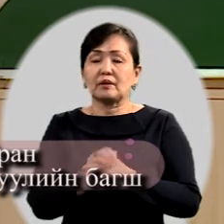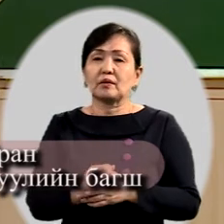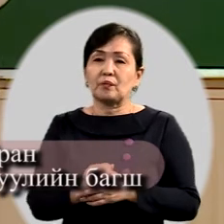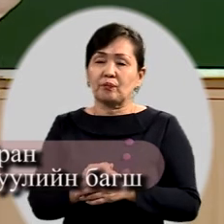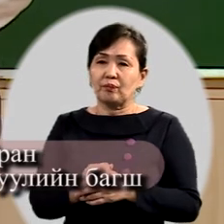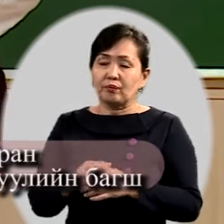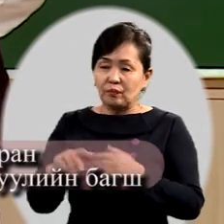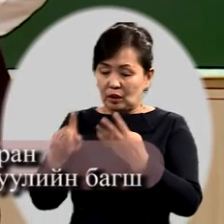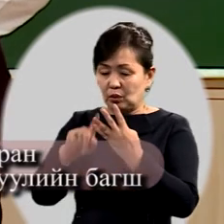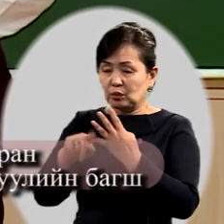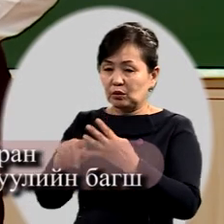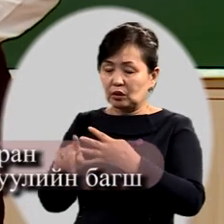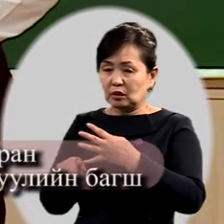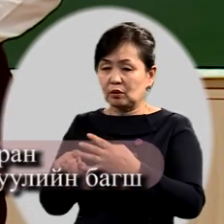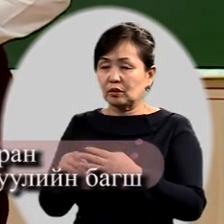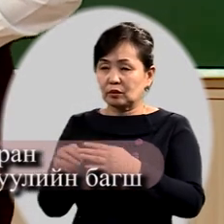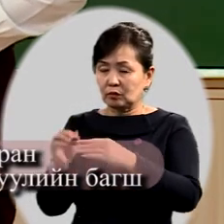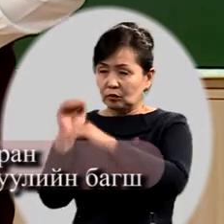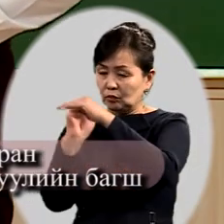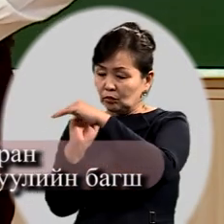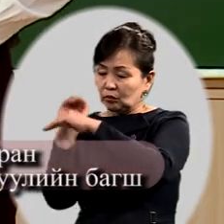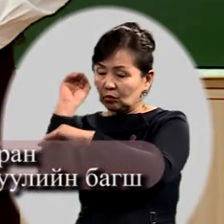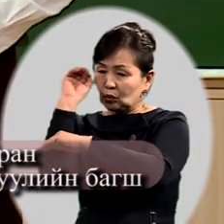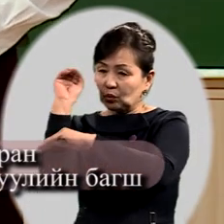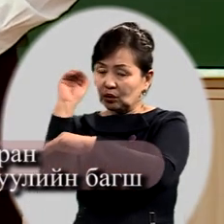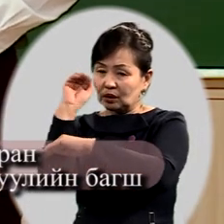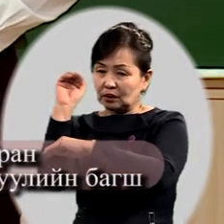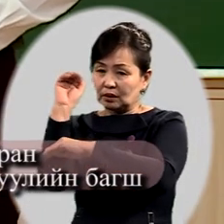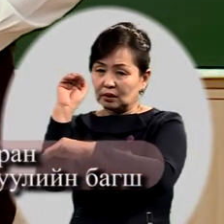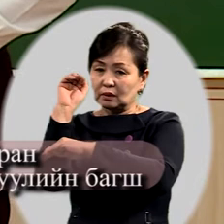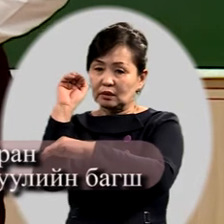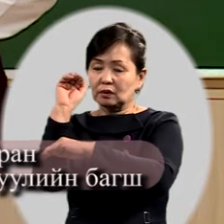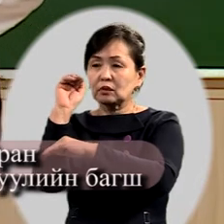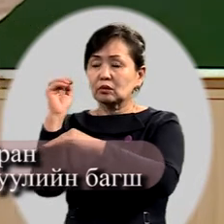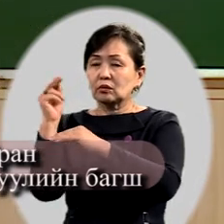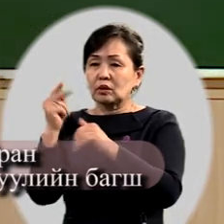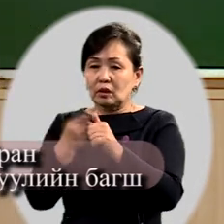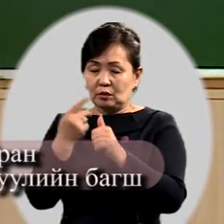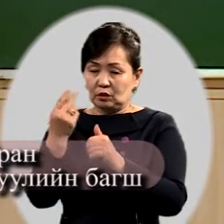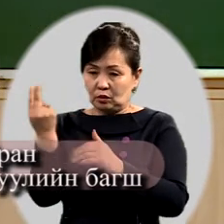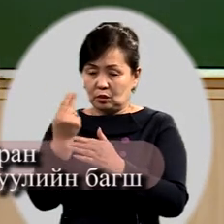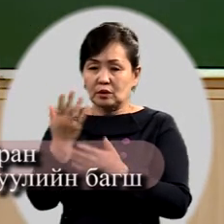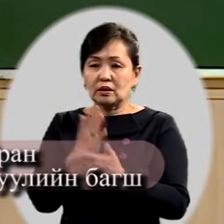Ең соңғы суретте інінен шығып отырған сорды бейнелеген екен.